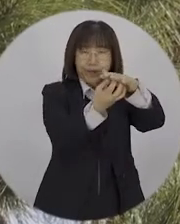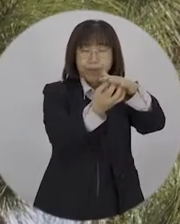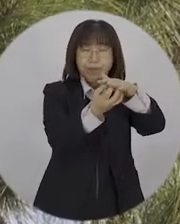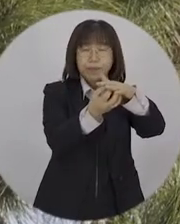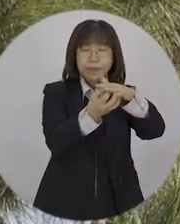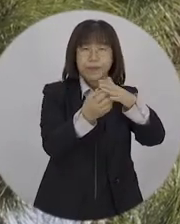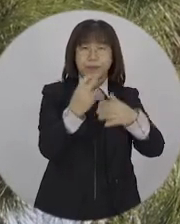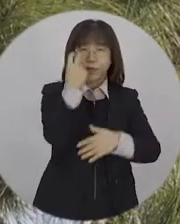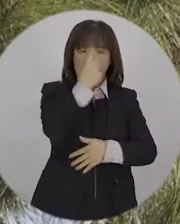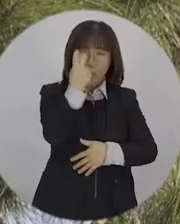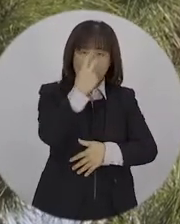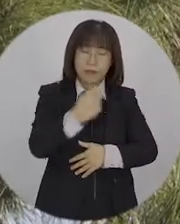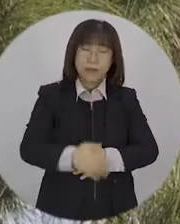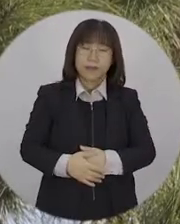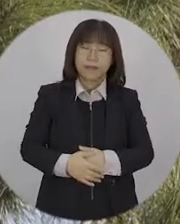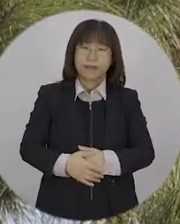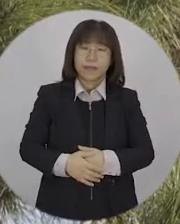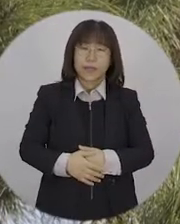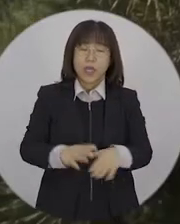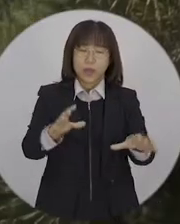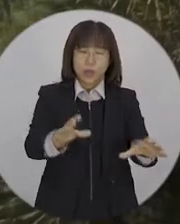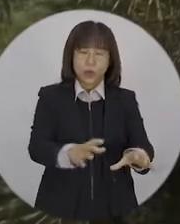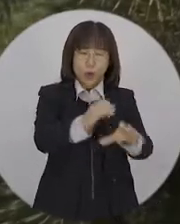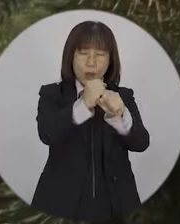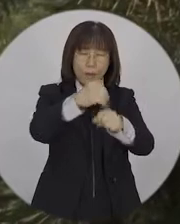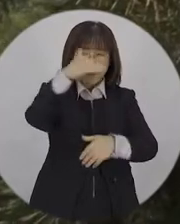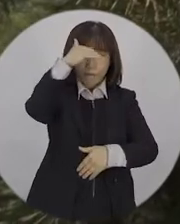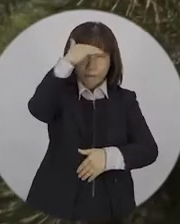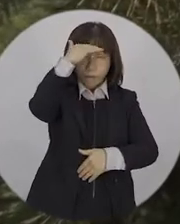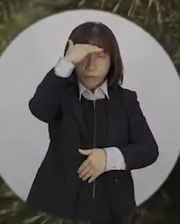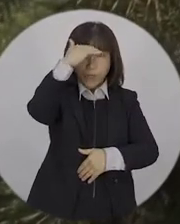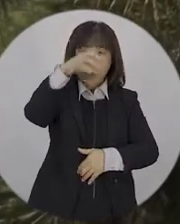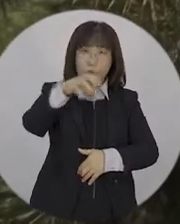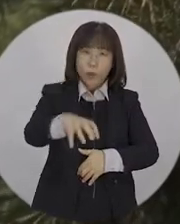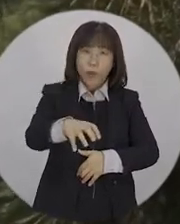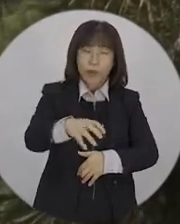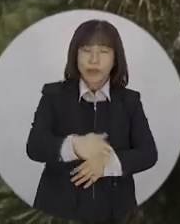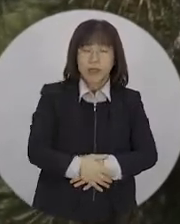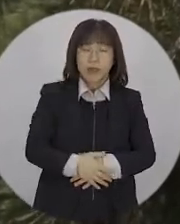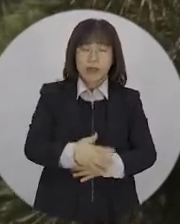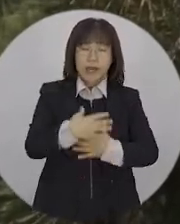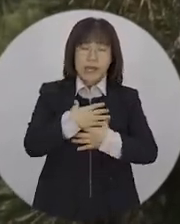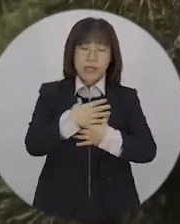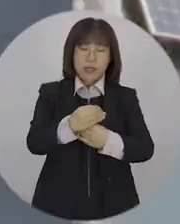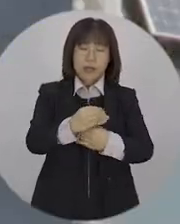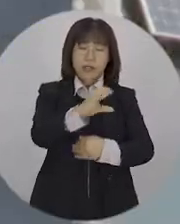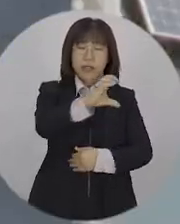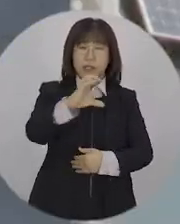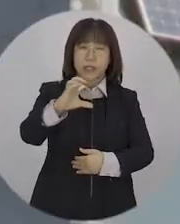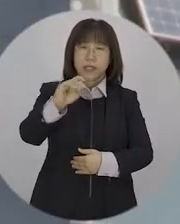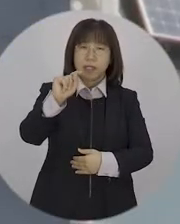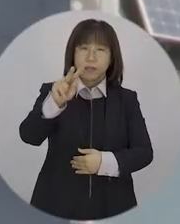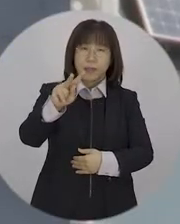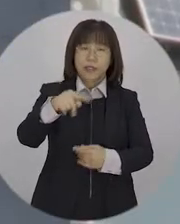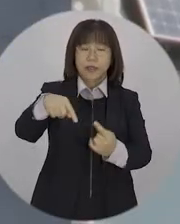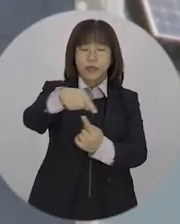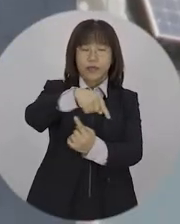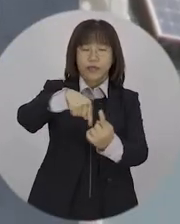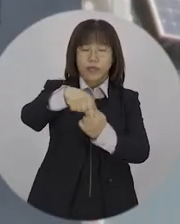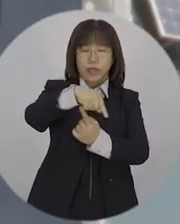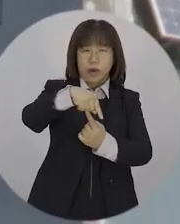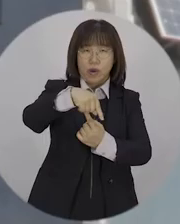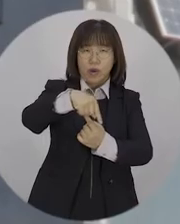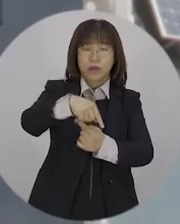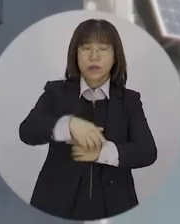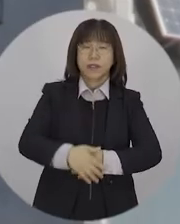대처할 수 있게 됐습니다. 특히 통합관제 시스템을 보강해 보다 안정적으로 CCTV 시스템이 운영될 수